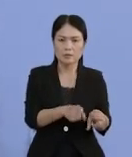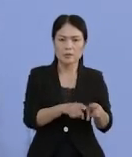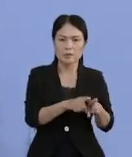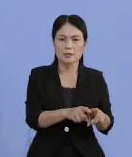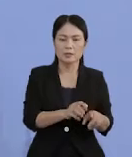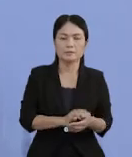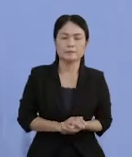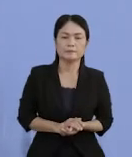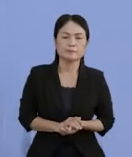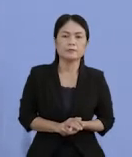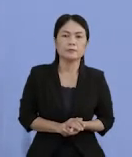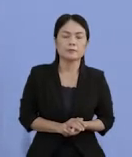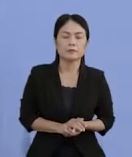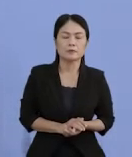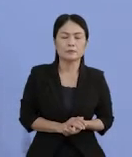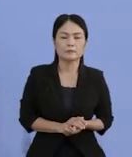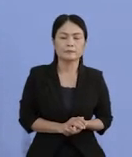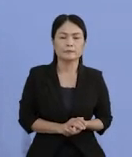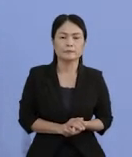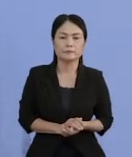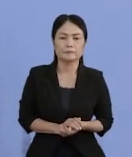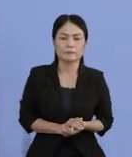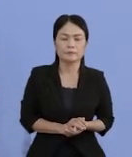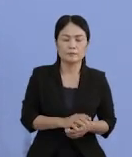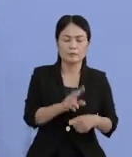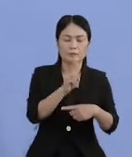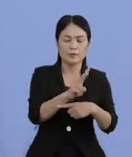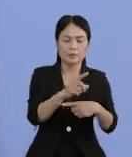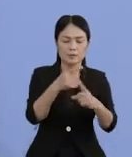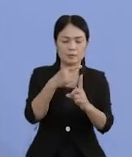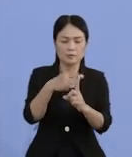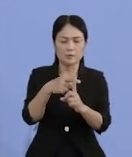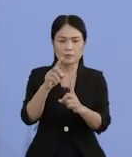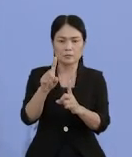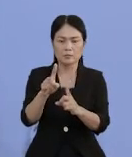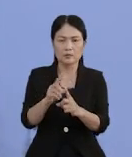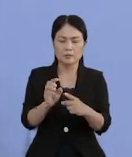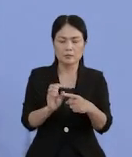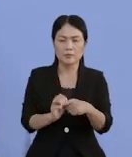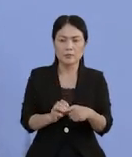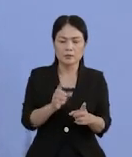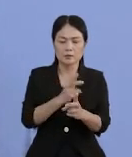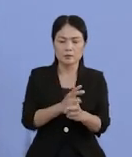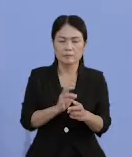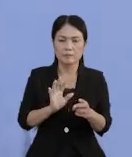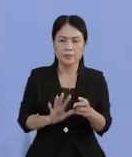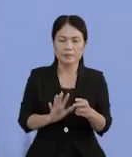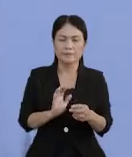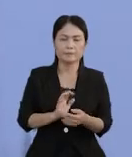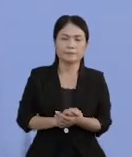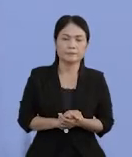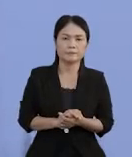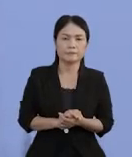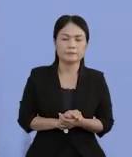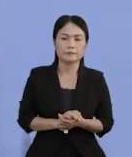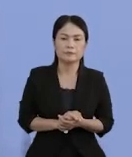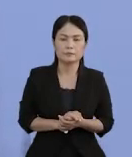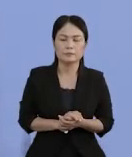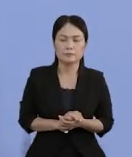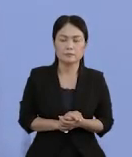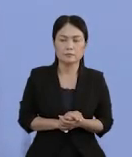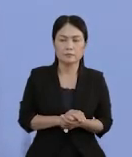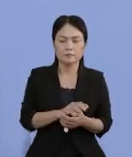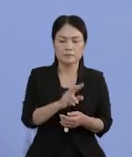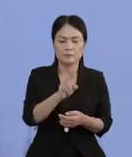đó đại chẳng phía dốt pì bột nâng muối phía bay tục nơi đó đá cứ pram pì